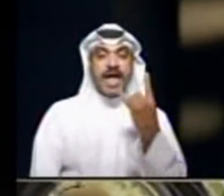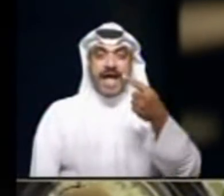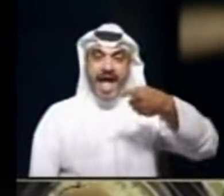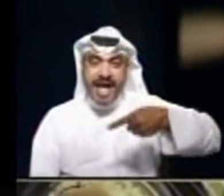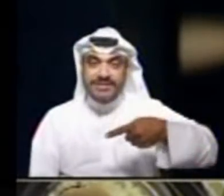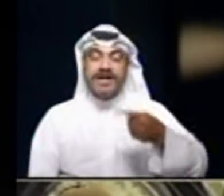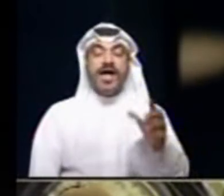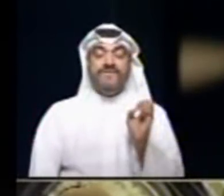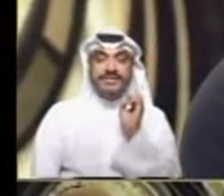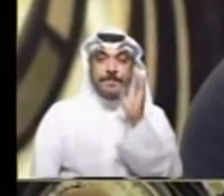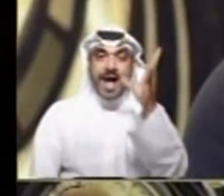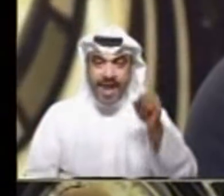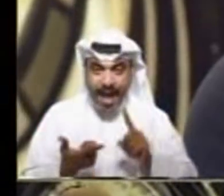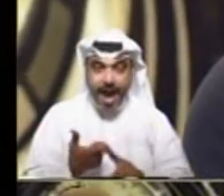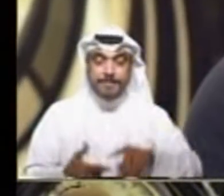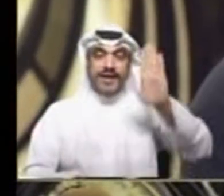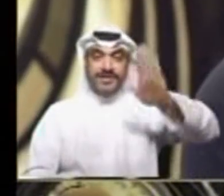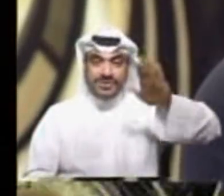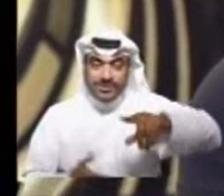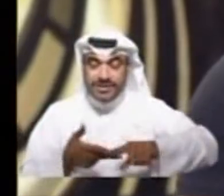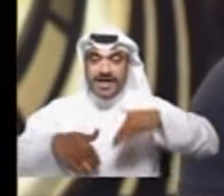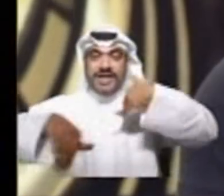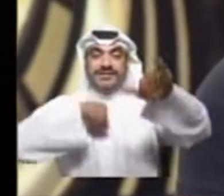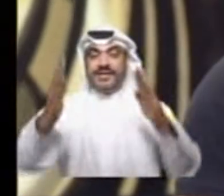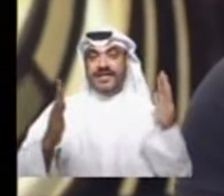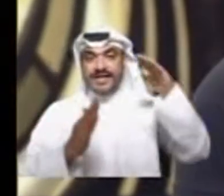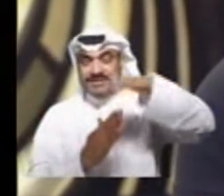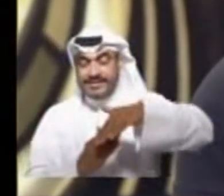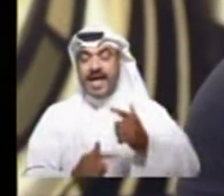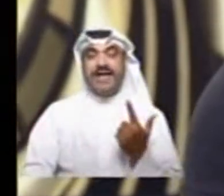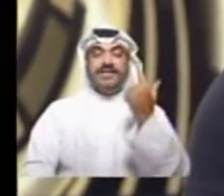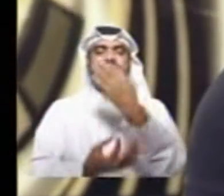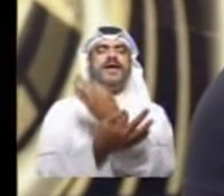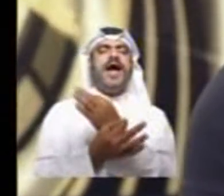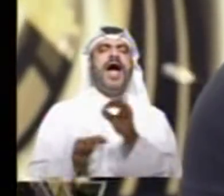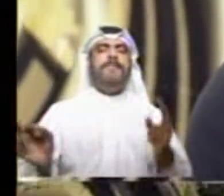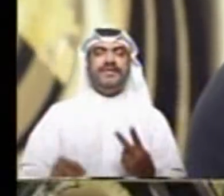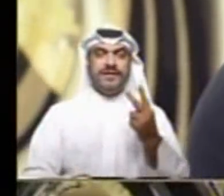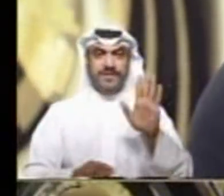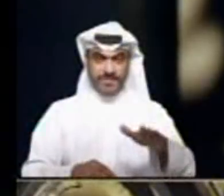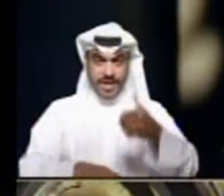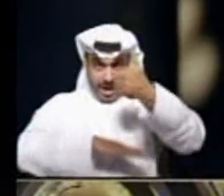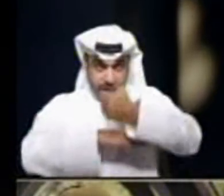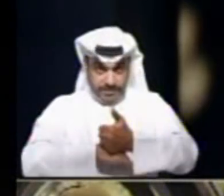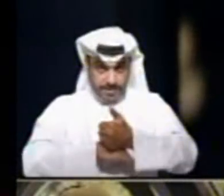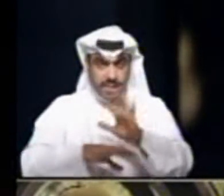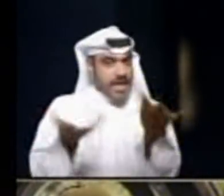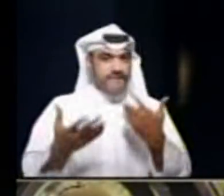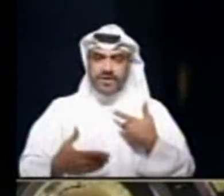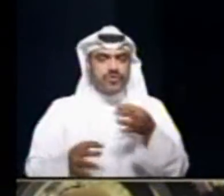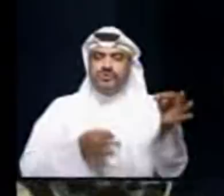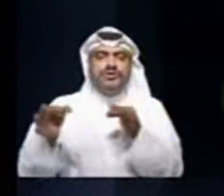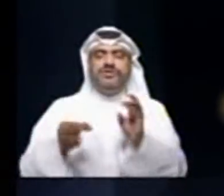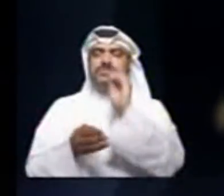صباح الاحمد عندك، الصبيه عندك، جسر السابع، السادس، الملك فهد، يعني مغطين الحمد لله. هل هناك اسس معينه على اساس يتم توزيع هذه